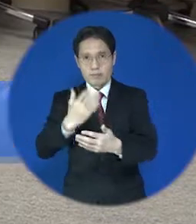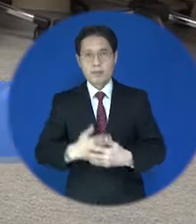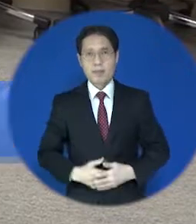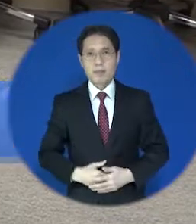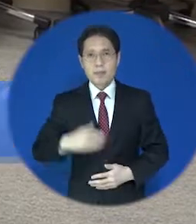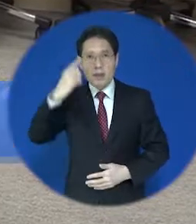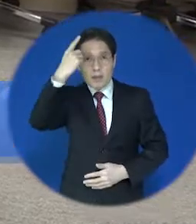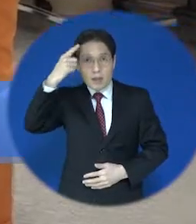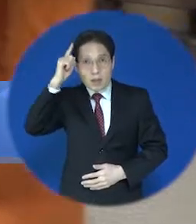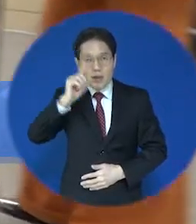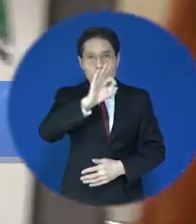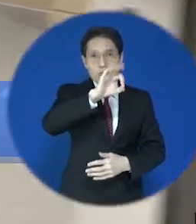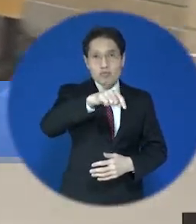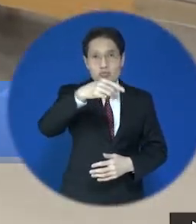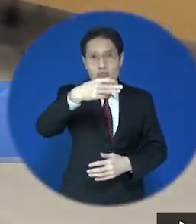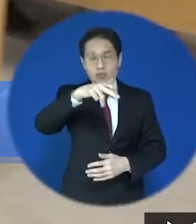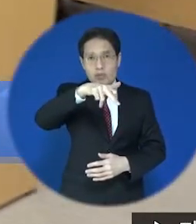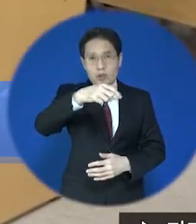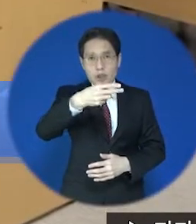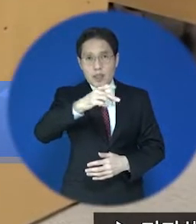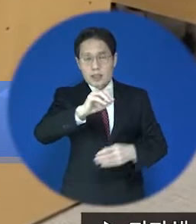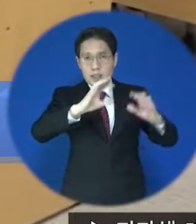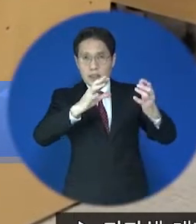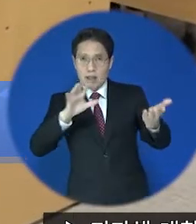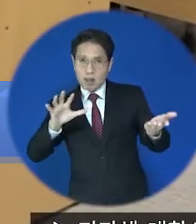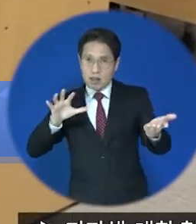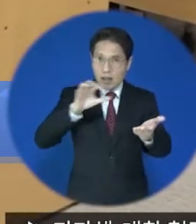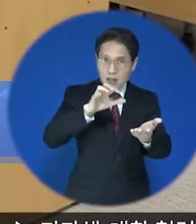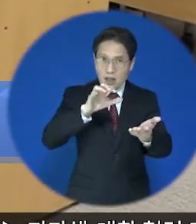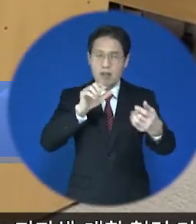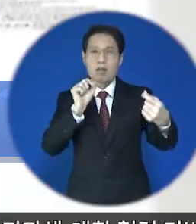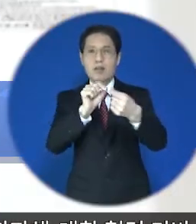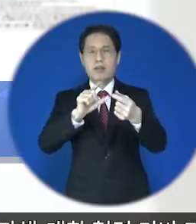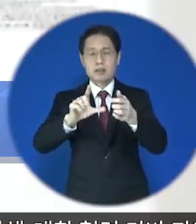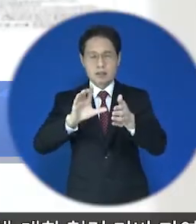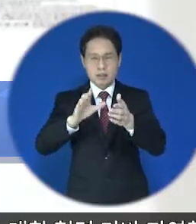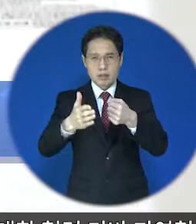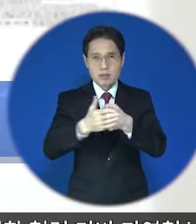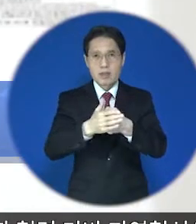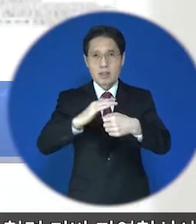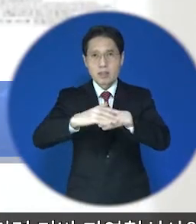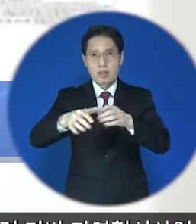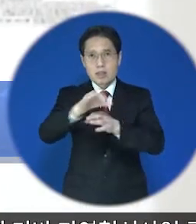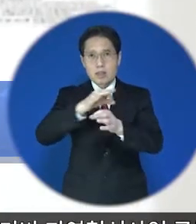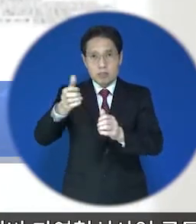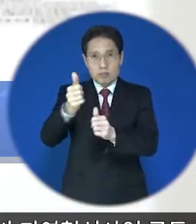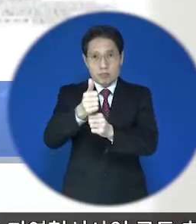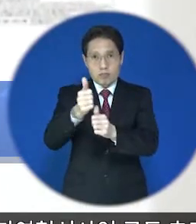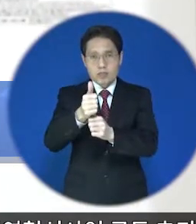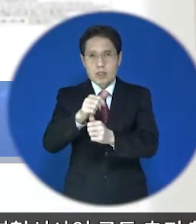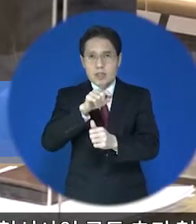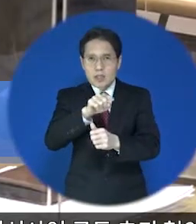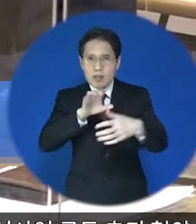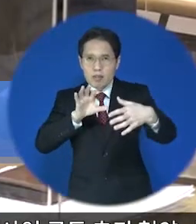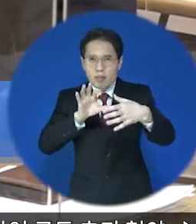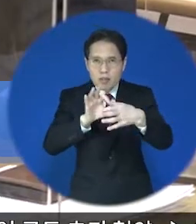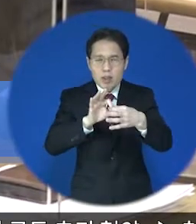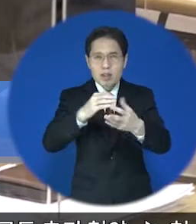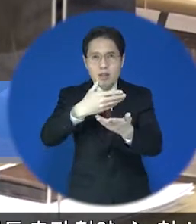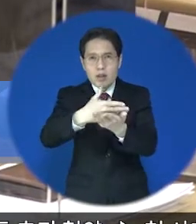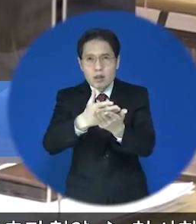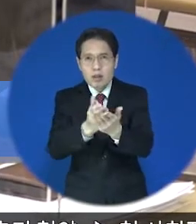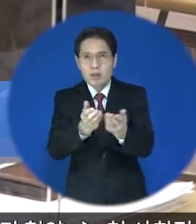러시아의 우크라이나 침공이 임박했다는 글로벌 동향에 따라 대구시 경제 부시장 주제로 공급망 리스크 완화